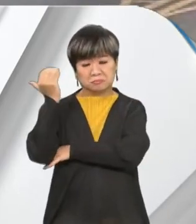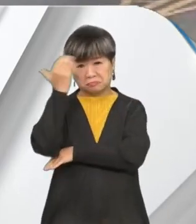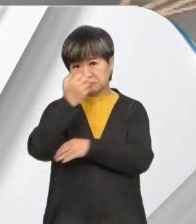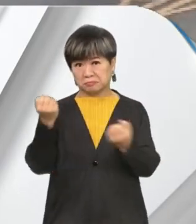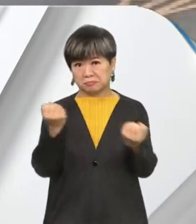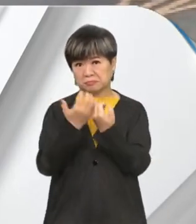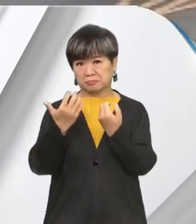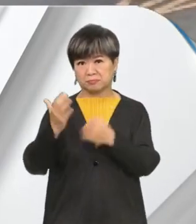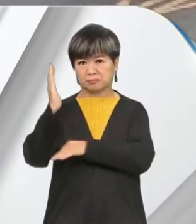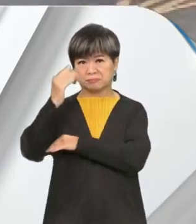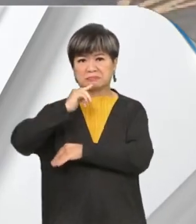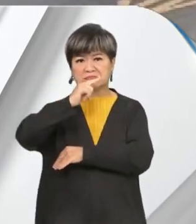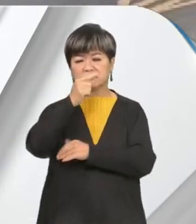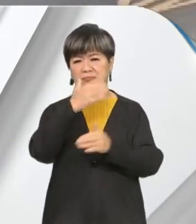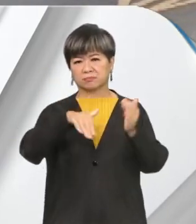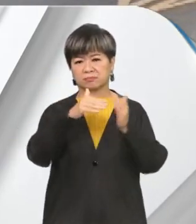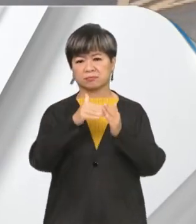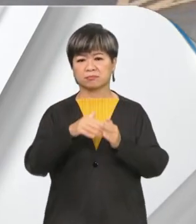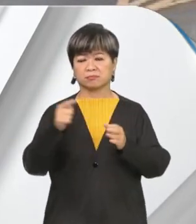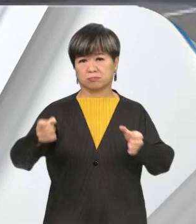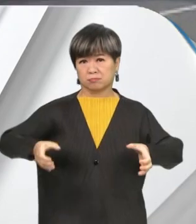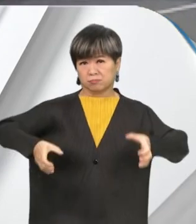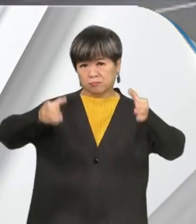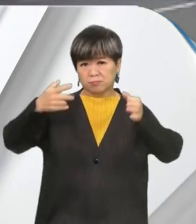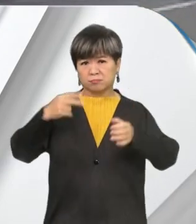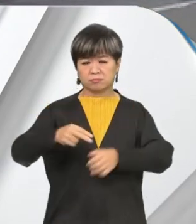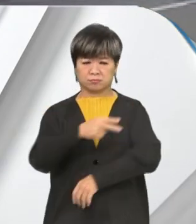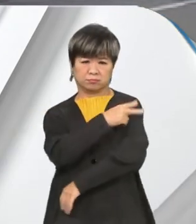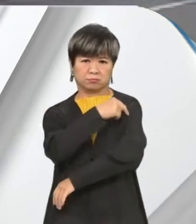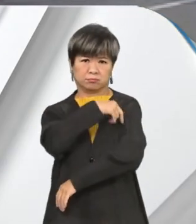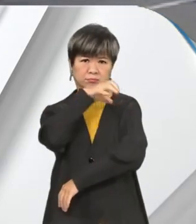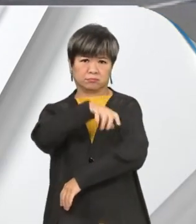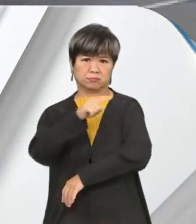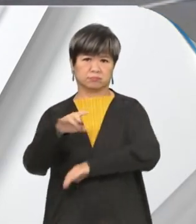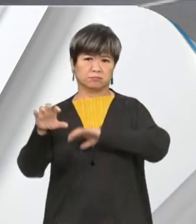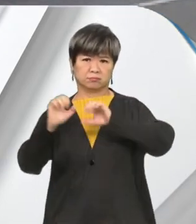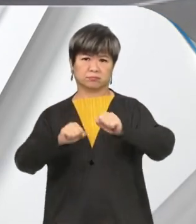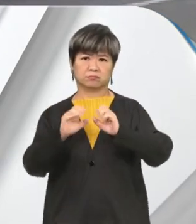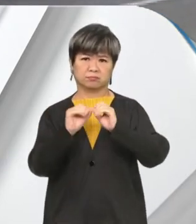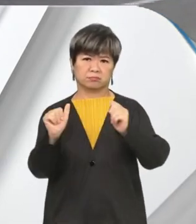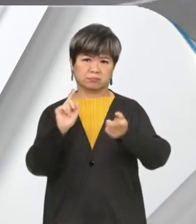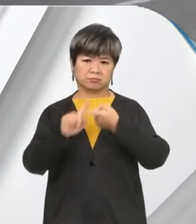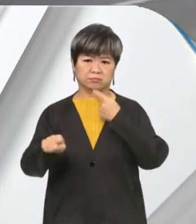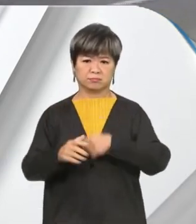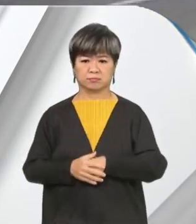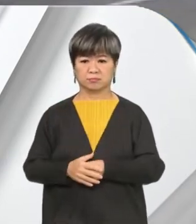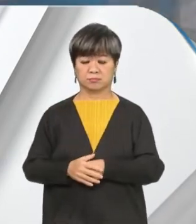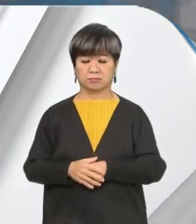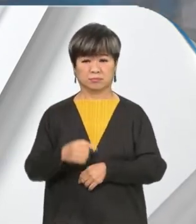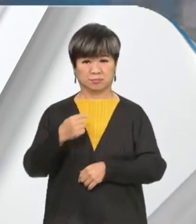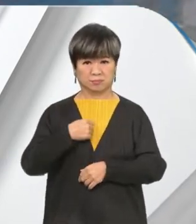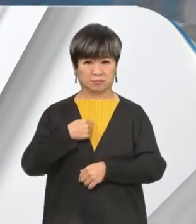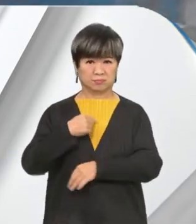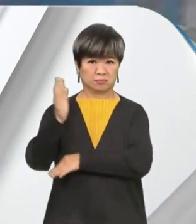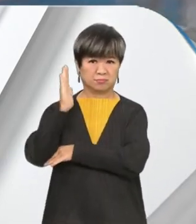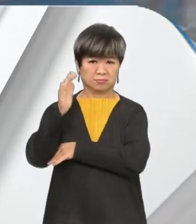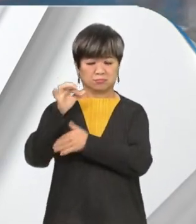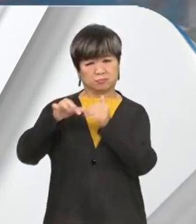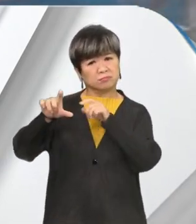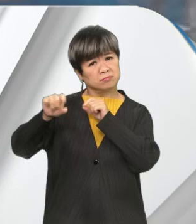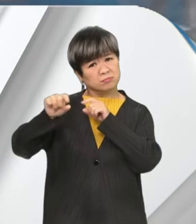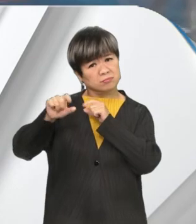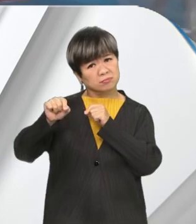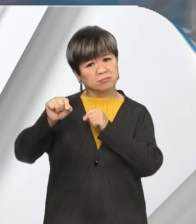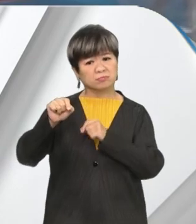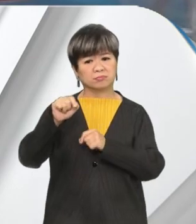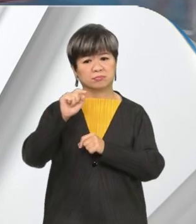所来过学校，学校的牌楼同警卫室签到共有地。 啊，公所的立场上是依法行事，也就是说，